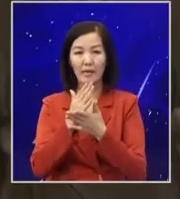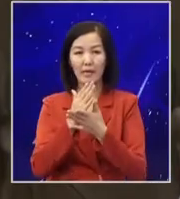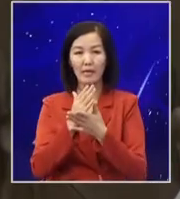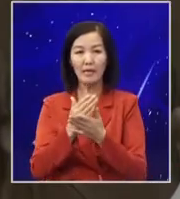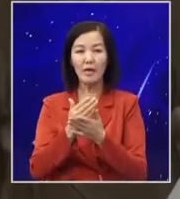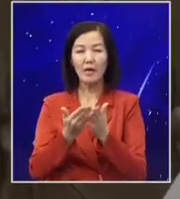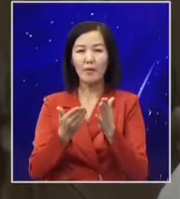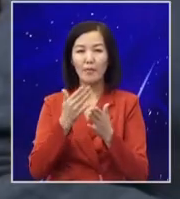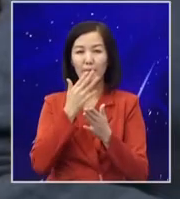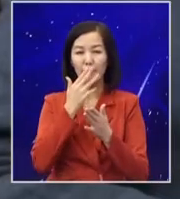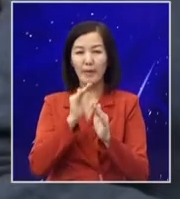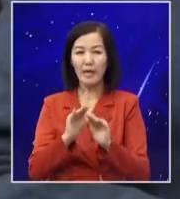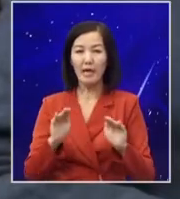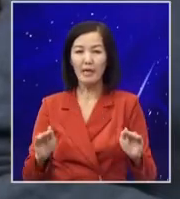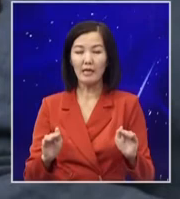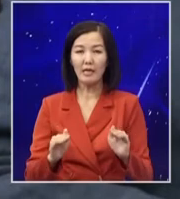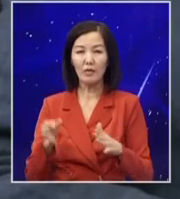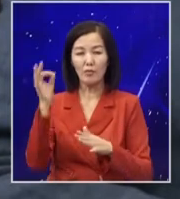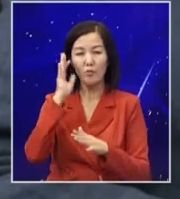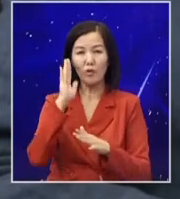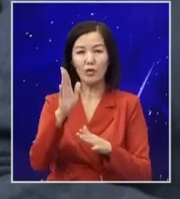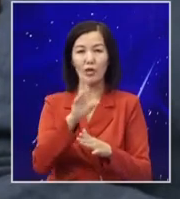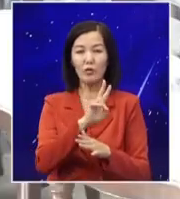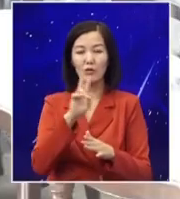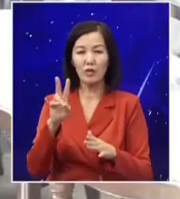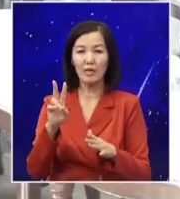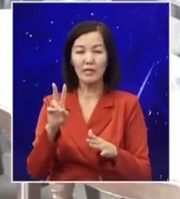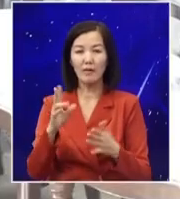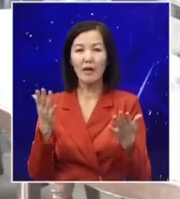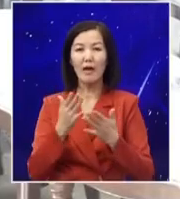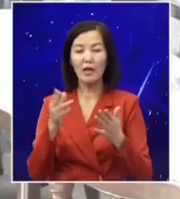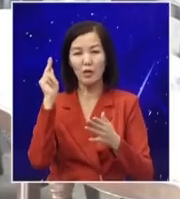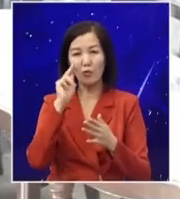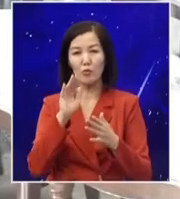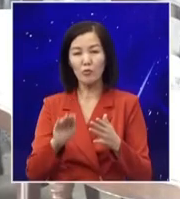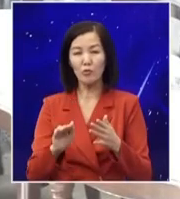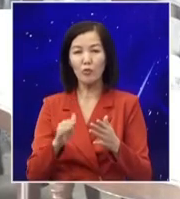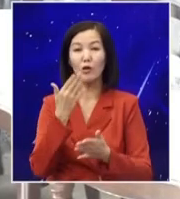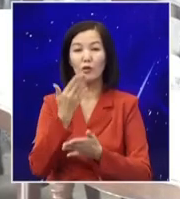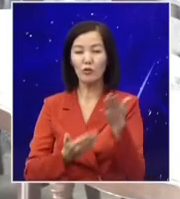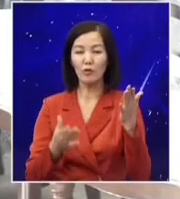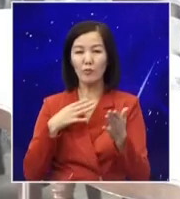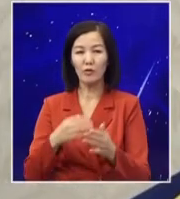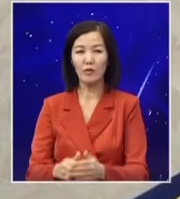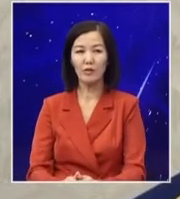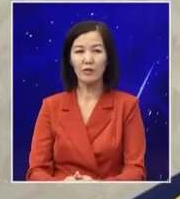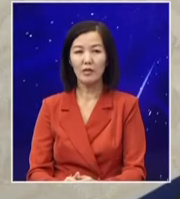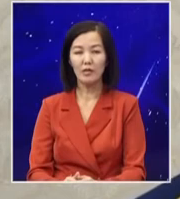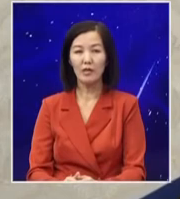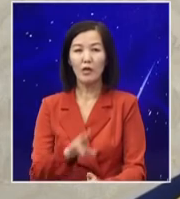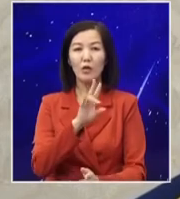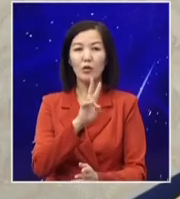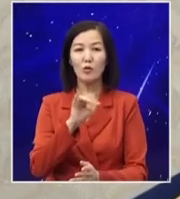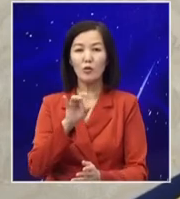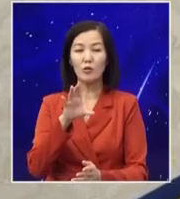саяхаттатып қайттық. Сыныптасы болашақ президент Нұрсұлтан Әбішұлының қандай оқушы болғанында сұрап көрдік. Оқушының